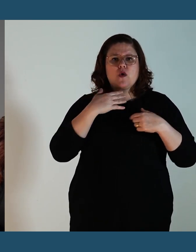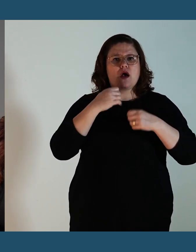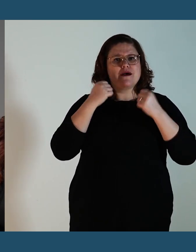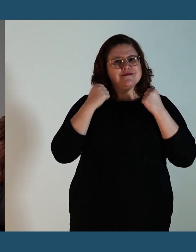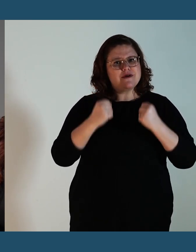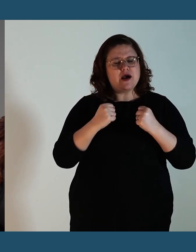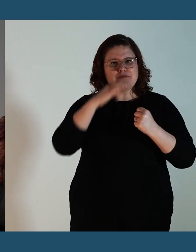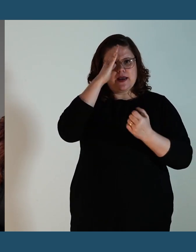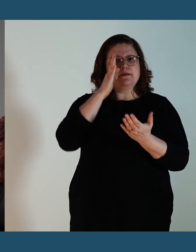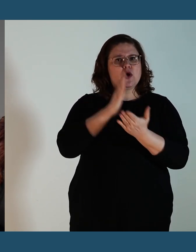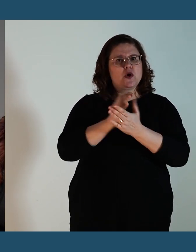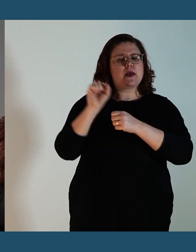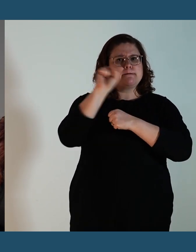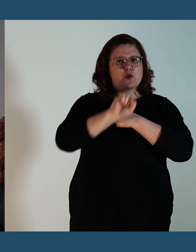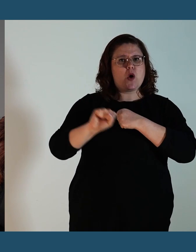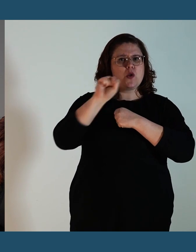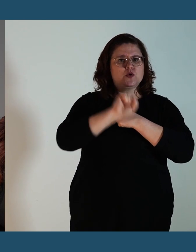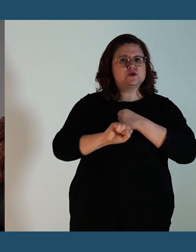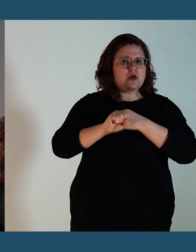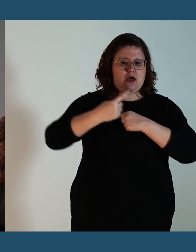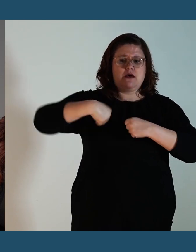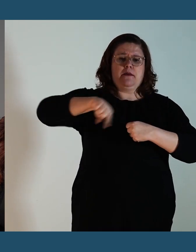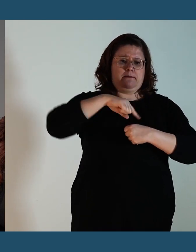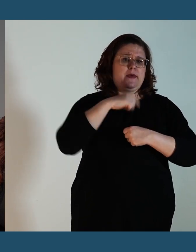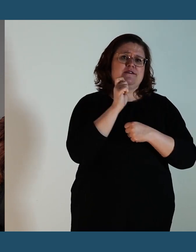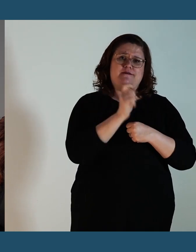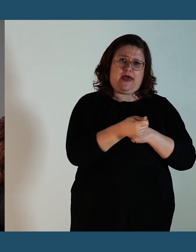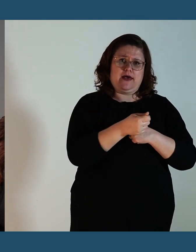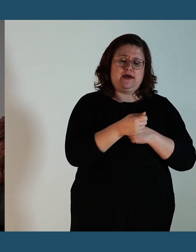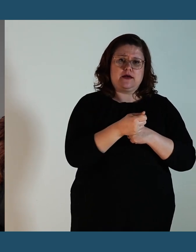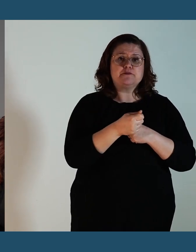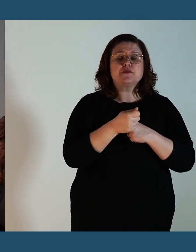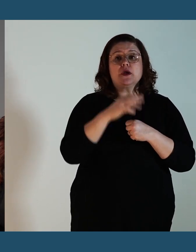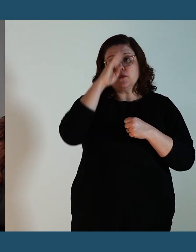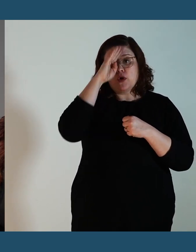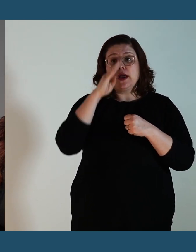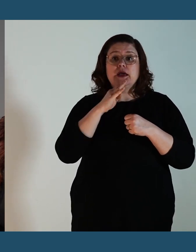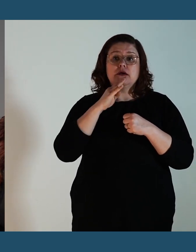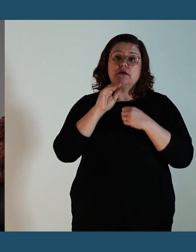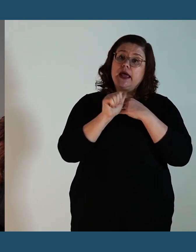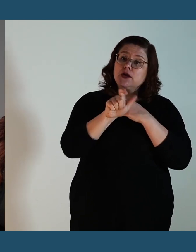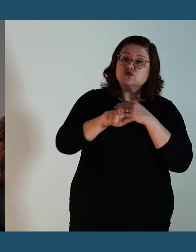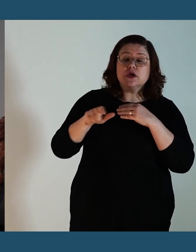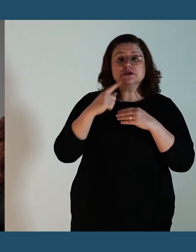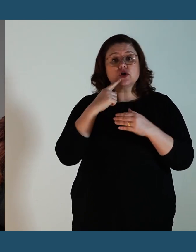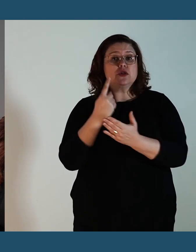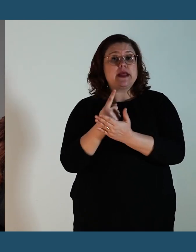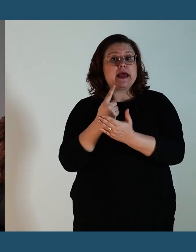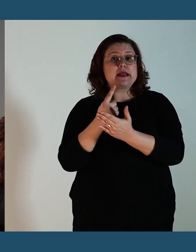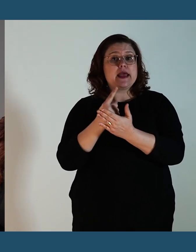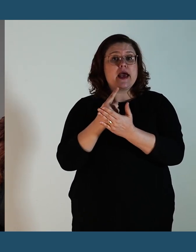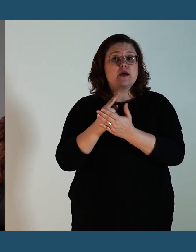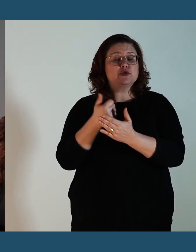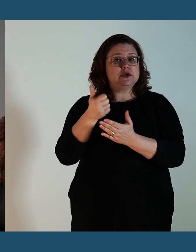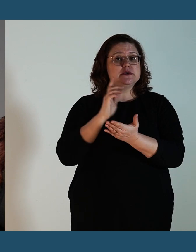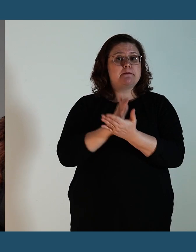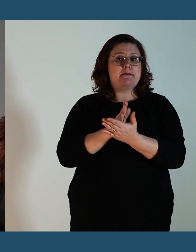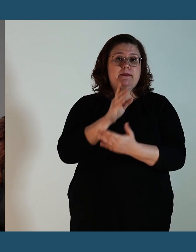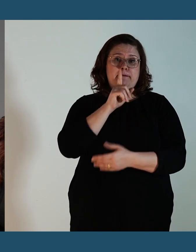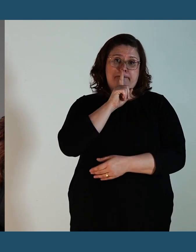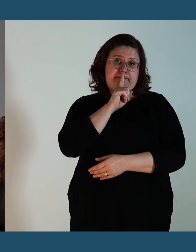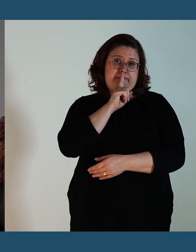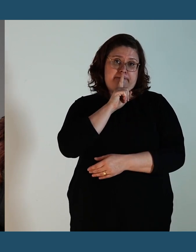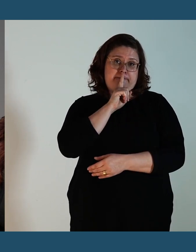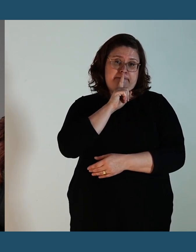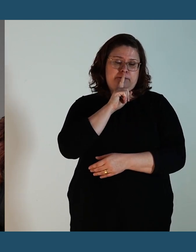äänekkäästi ihmisoikeuksia puolustaa. Ja varmasti monia edustajia on, joille se on tärkeä asia, mutta he valitsevat niin kuin hiljaisuuden. Niin siellä on